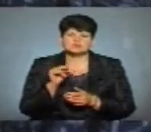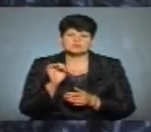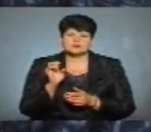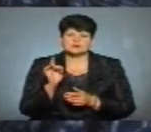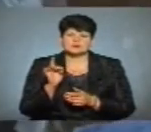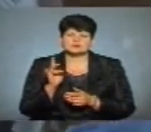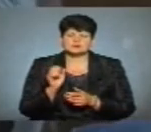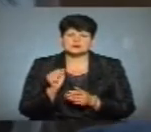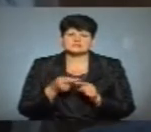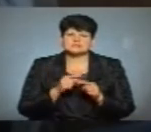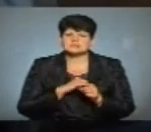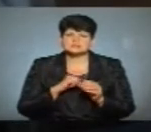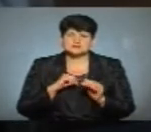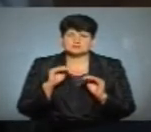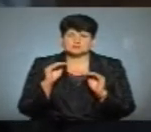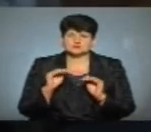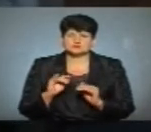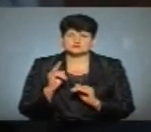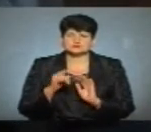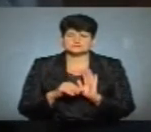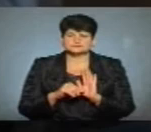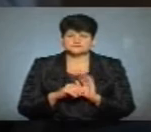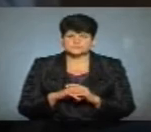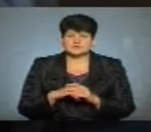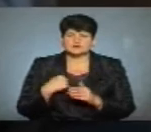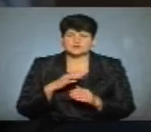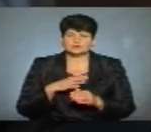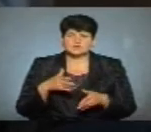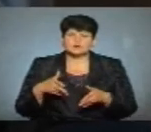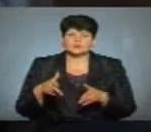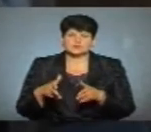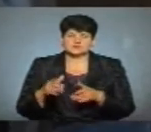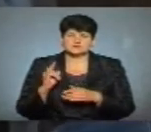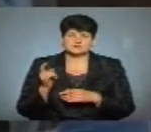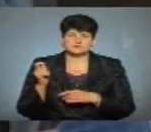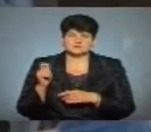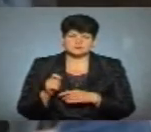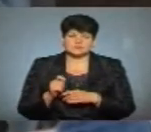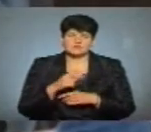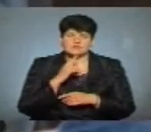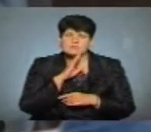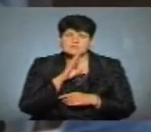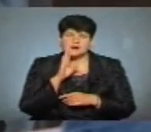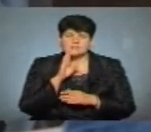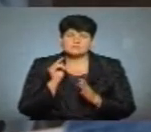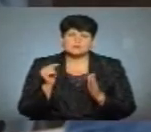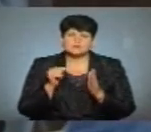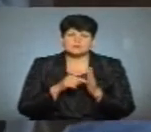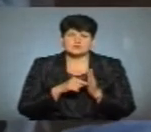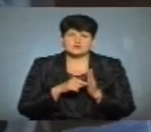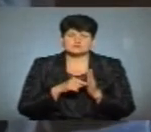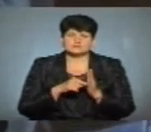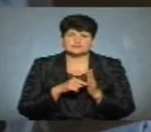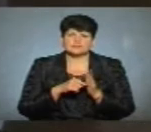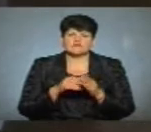дитина. Мала прибігла, я була на городі, мала прибігла і каже, мамо, малий попав